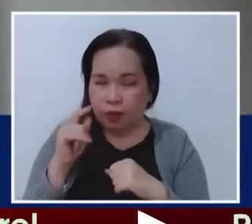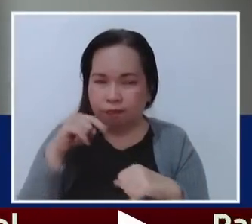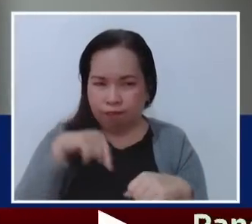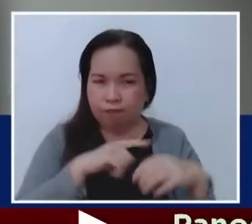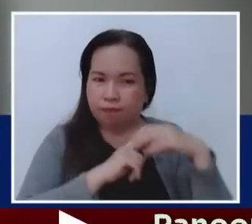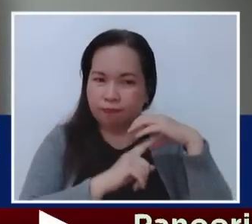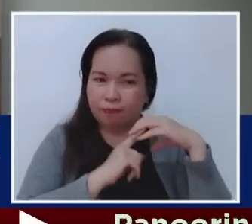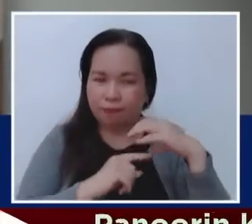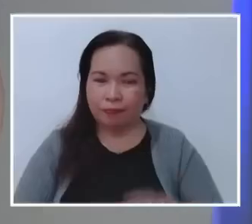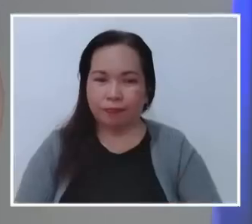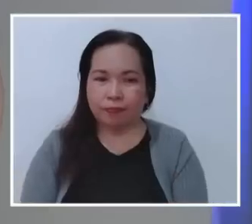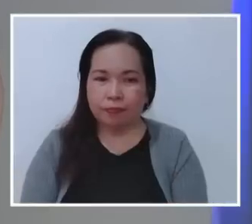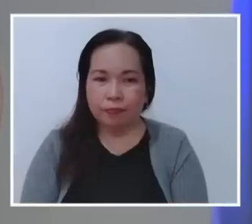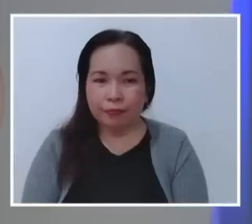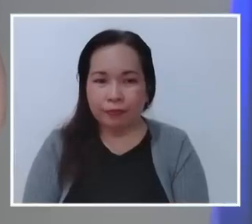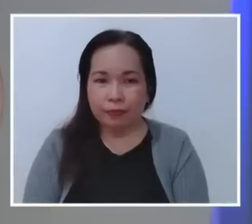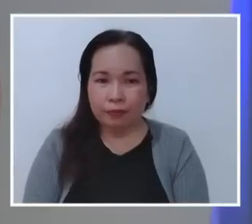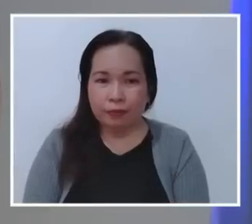News.